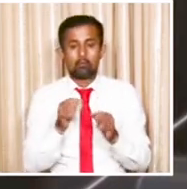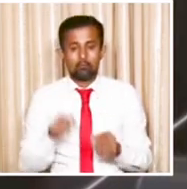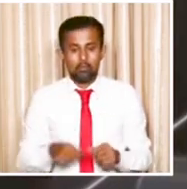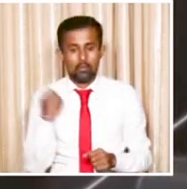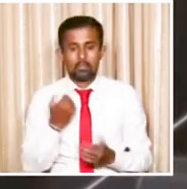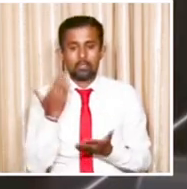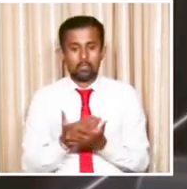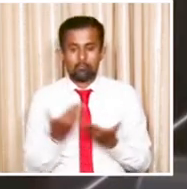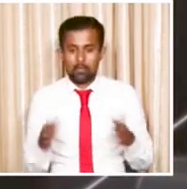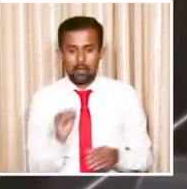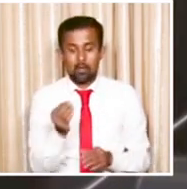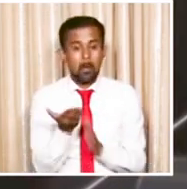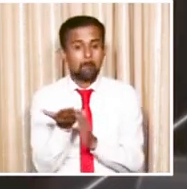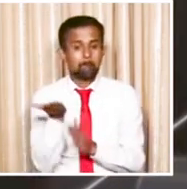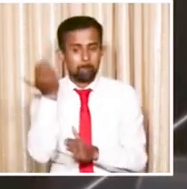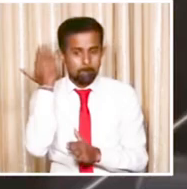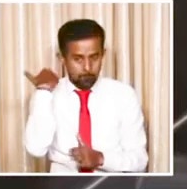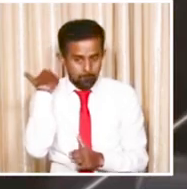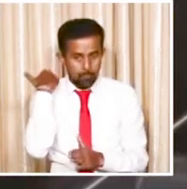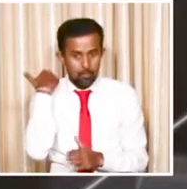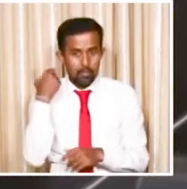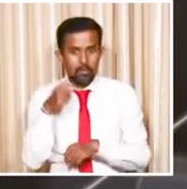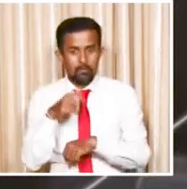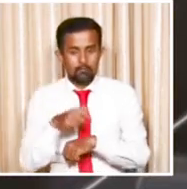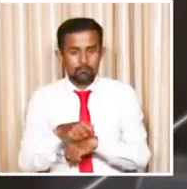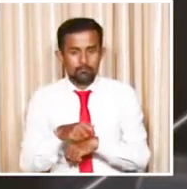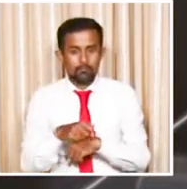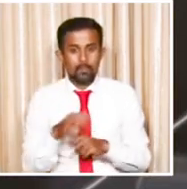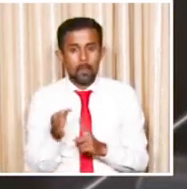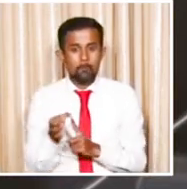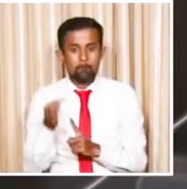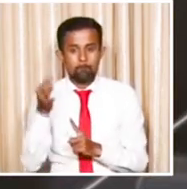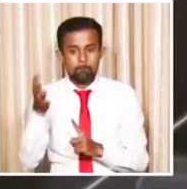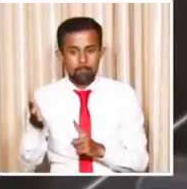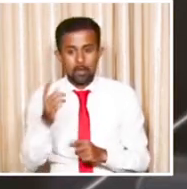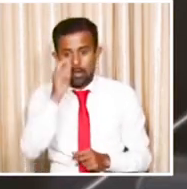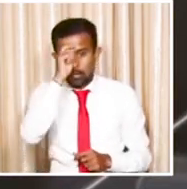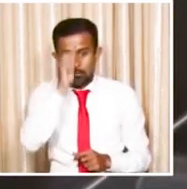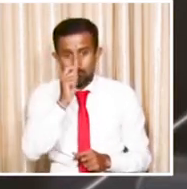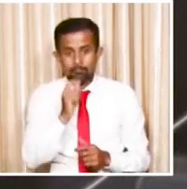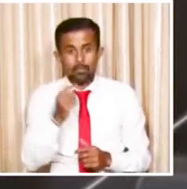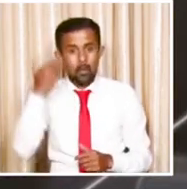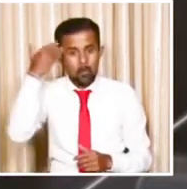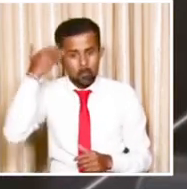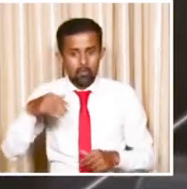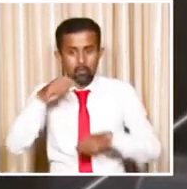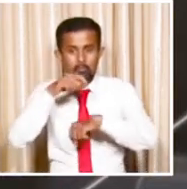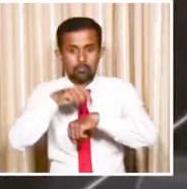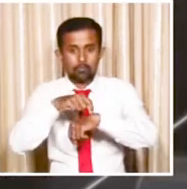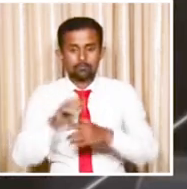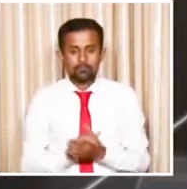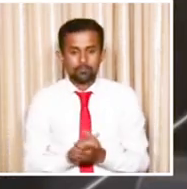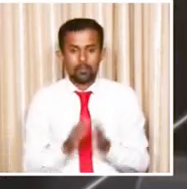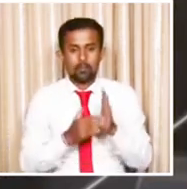කරනවා පෞගේ කාලේ මේ අපේ ප්‍රේමදාස ජනාධිපතිතුමා මිය ගියපු වෙලාවේ කාලය අවසන්